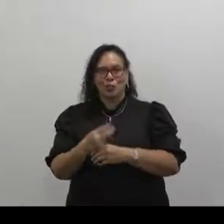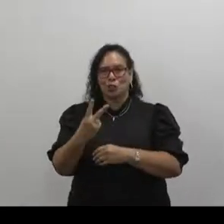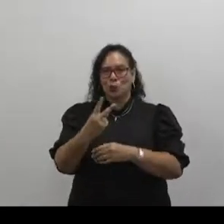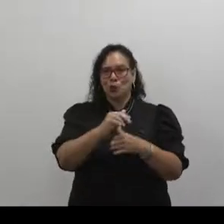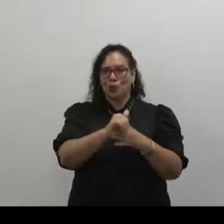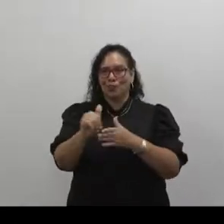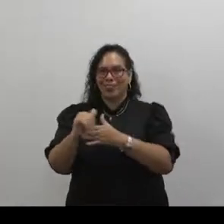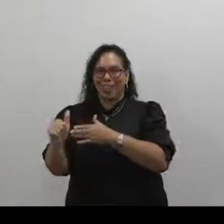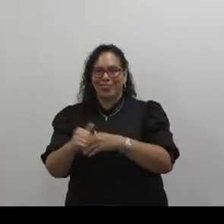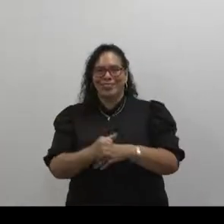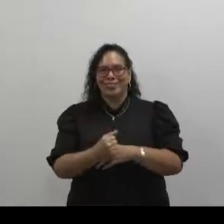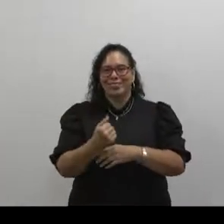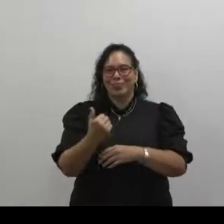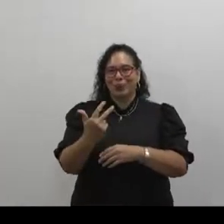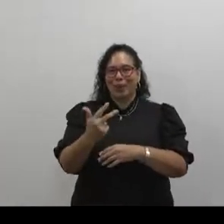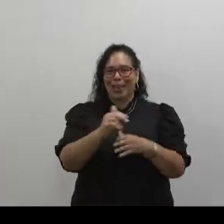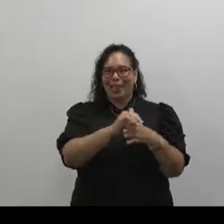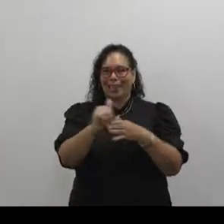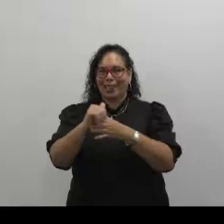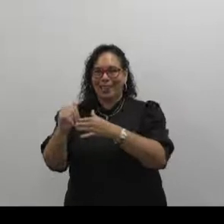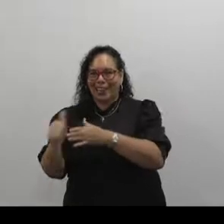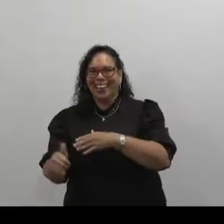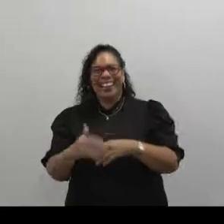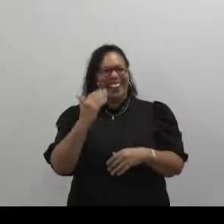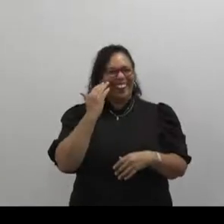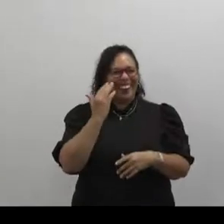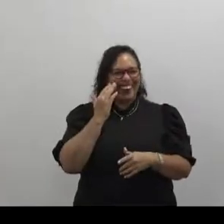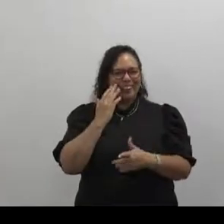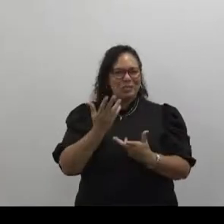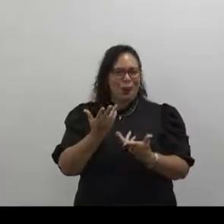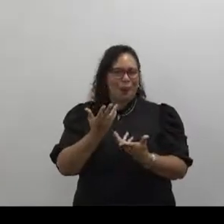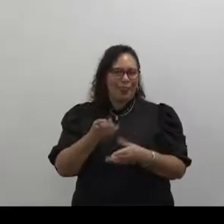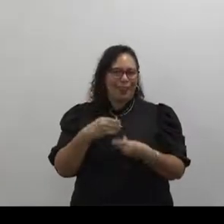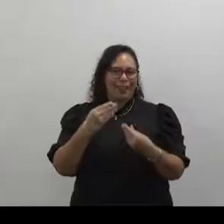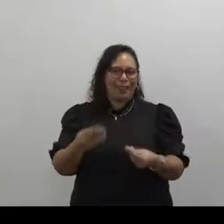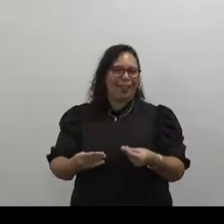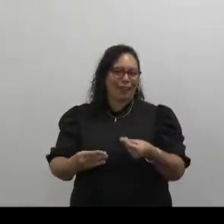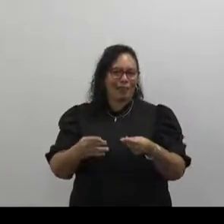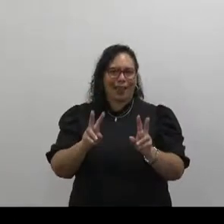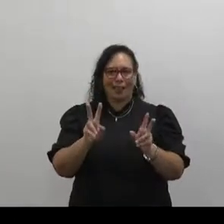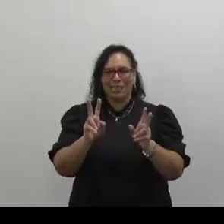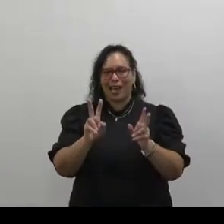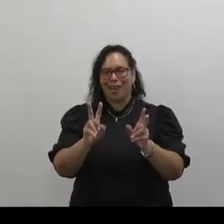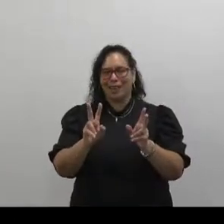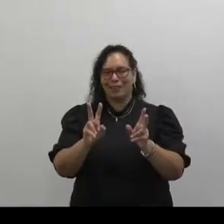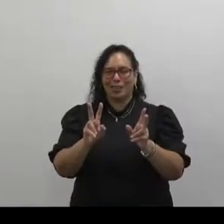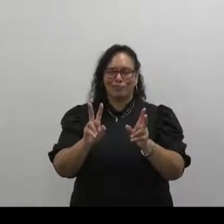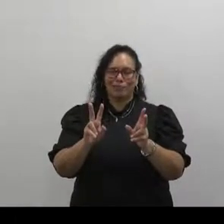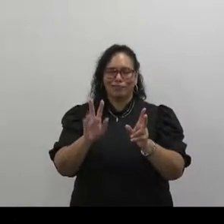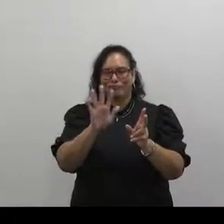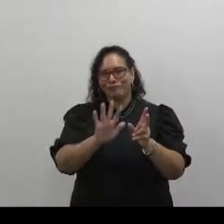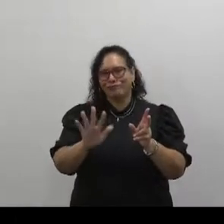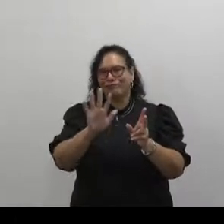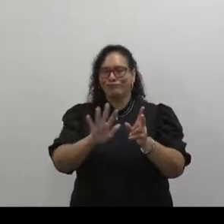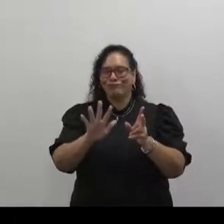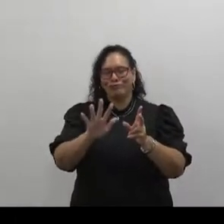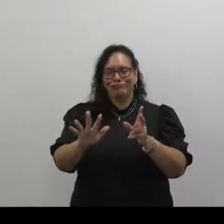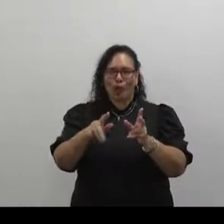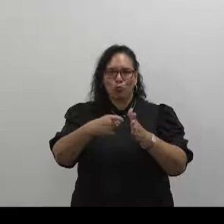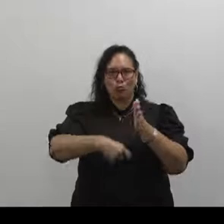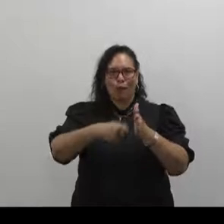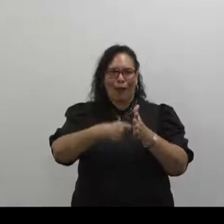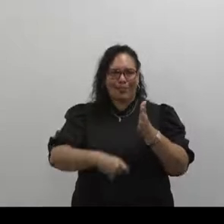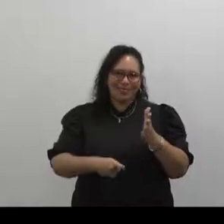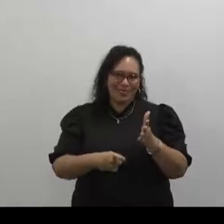pi đo pi là la nó sẽ nhà pi là bây là ở trong buộc ca trong ra ơn nướng vì thơ thà vì oi mình tầm lại dạng